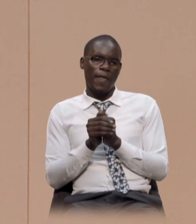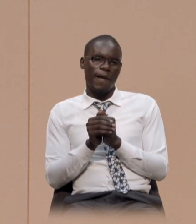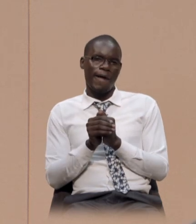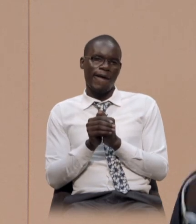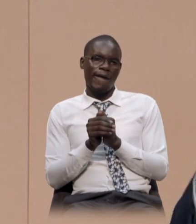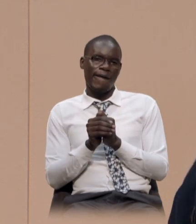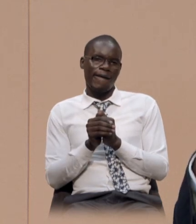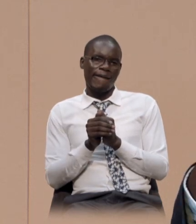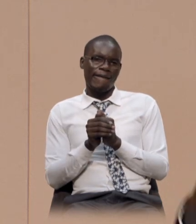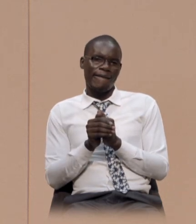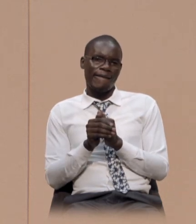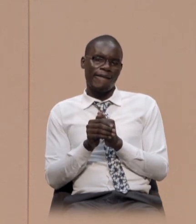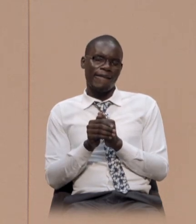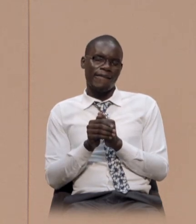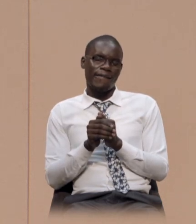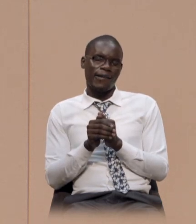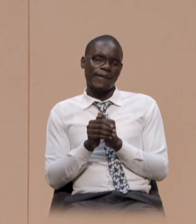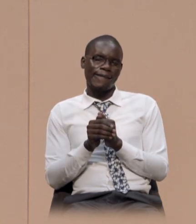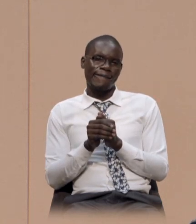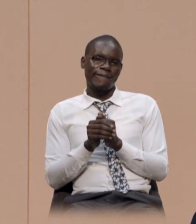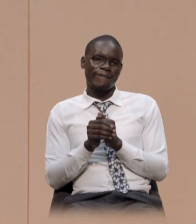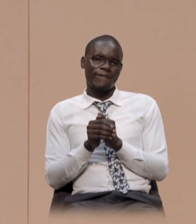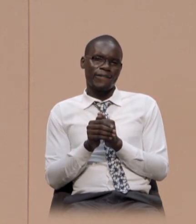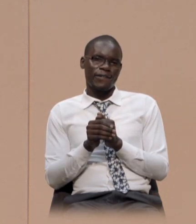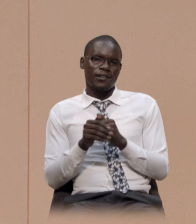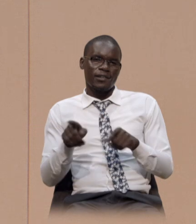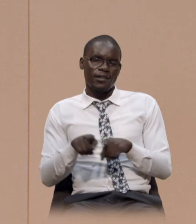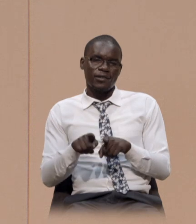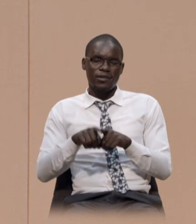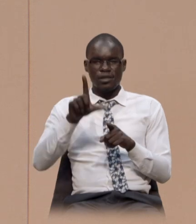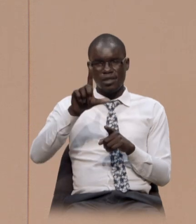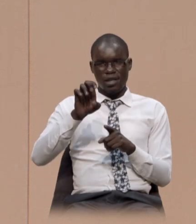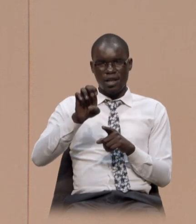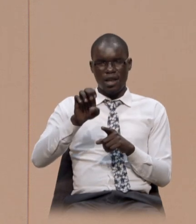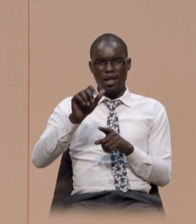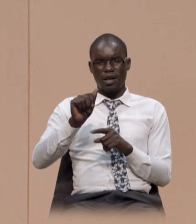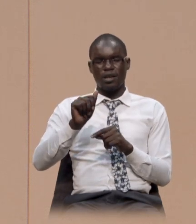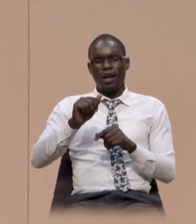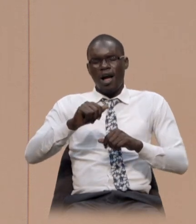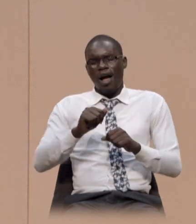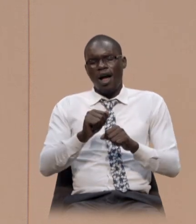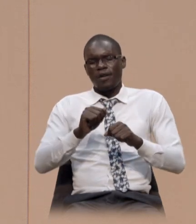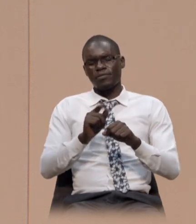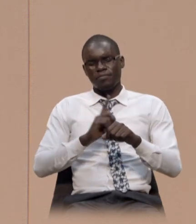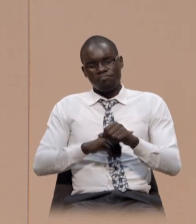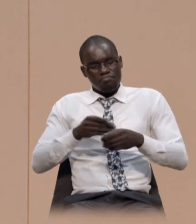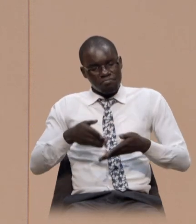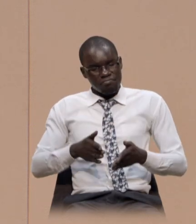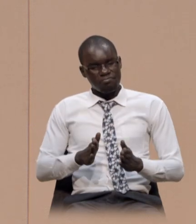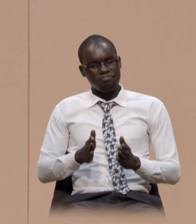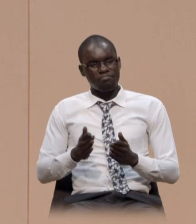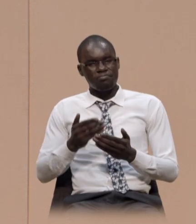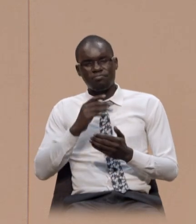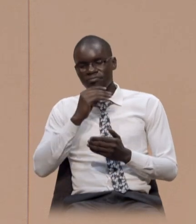Na ni dhawabu kutoka kwa Mungu. Na hivyo ndiye Lea alifurahi aliposaa mtoto na akasema hii ni